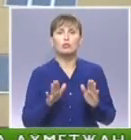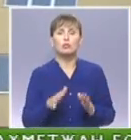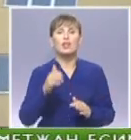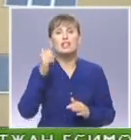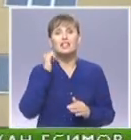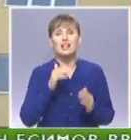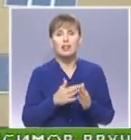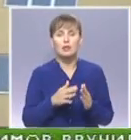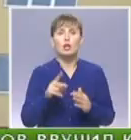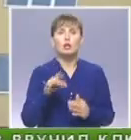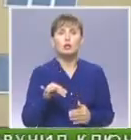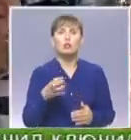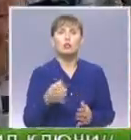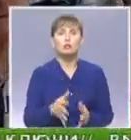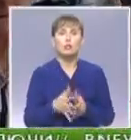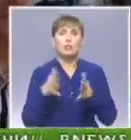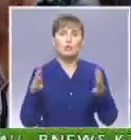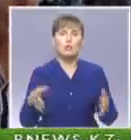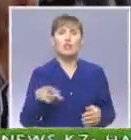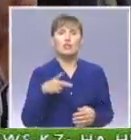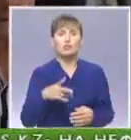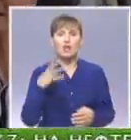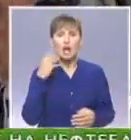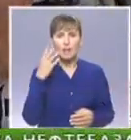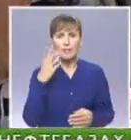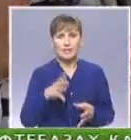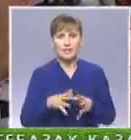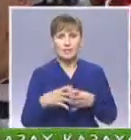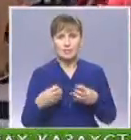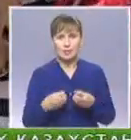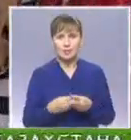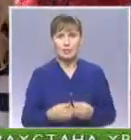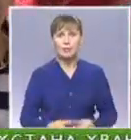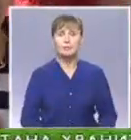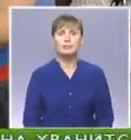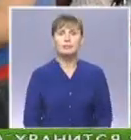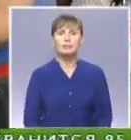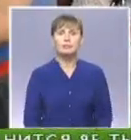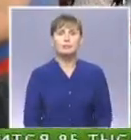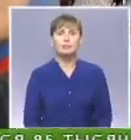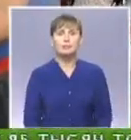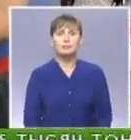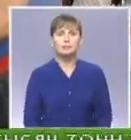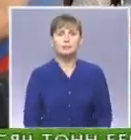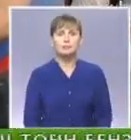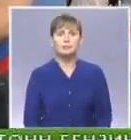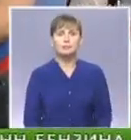обветшавших строений, но еще и более 2000 алматинских семей. Юлия Искевич, Эльфира Бегусенцов, телеканал Алматы.